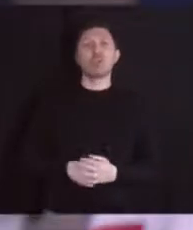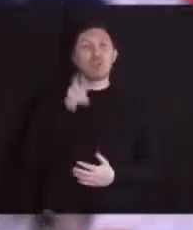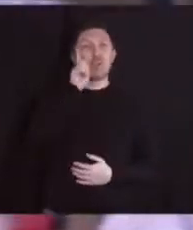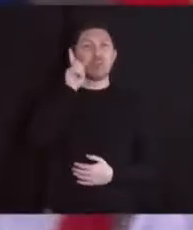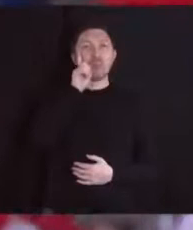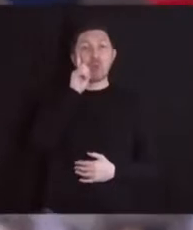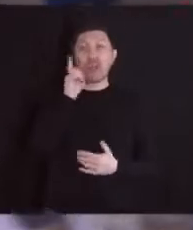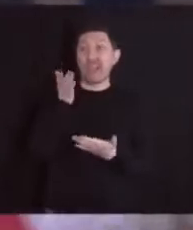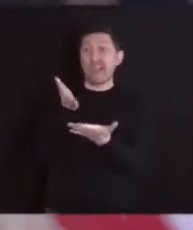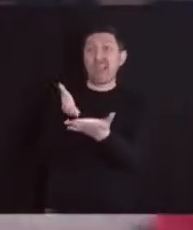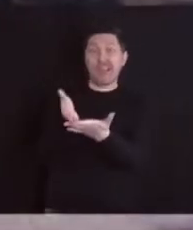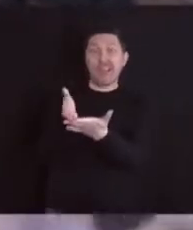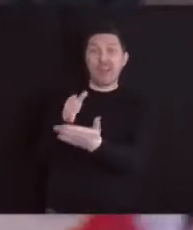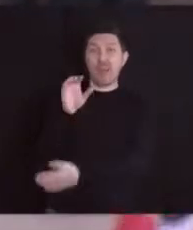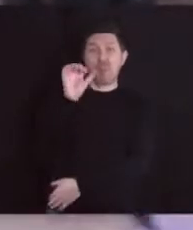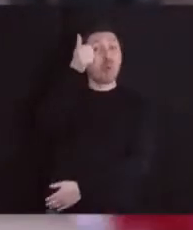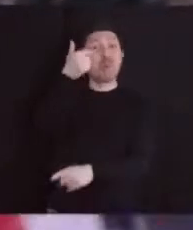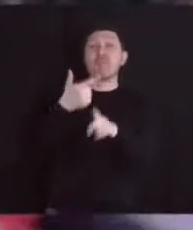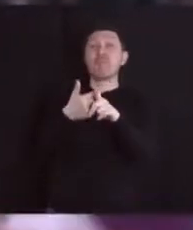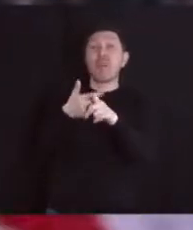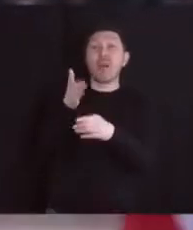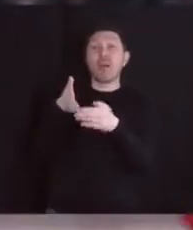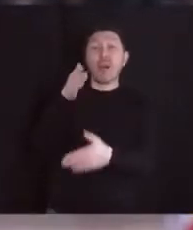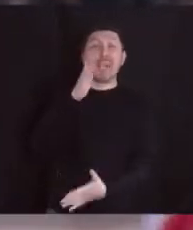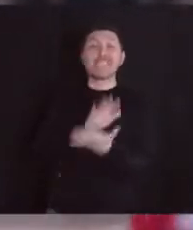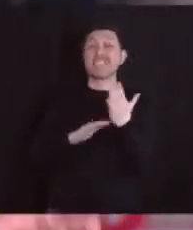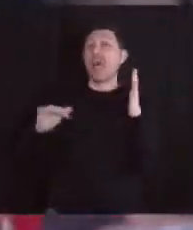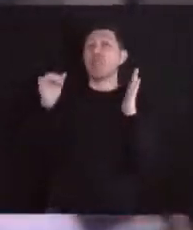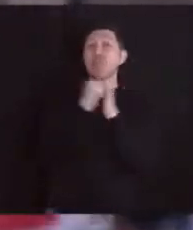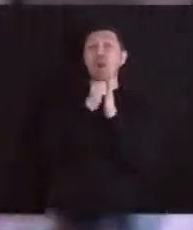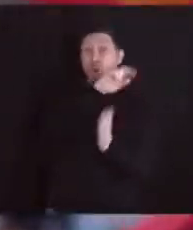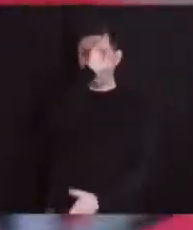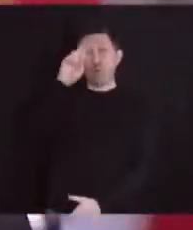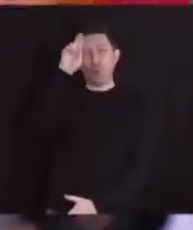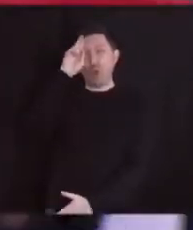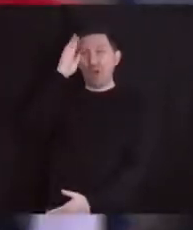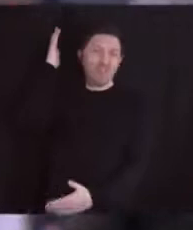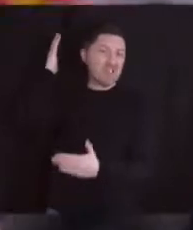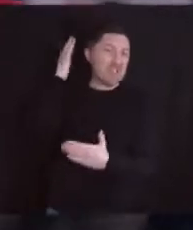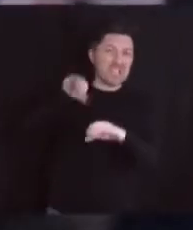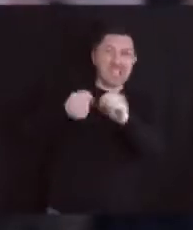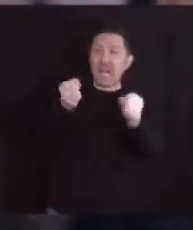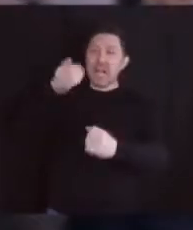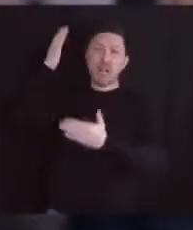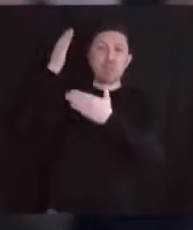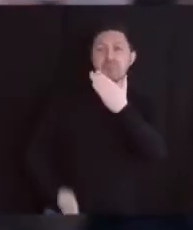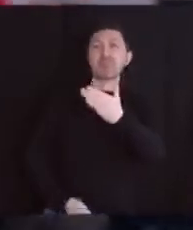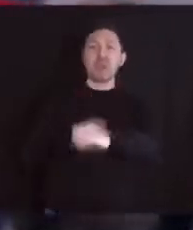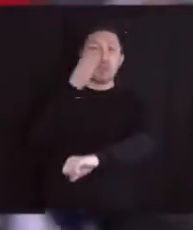fut abattu pour la première fois le symbole de la monarchie et de la caste des